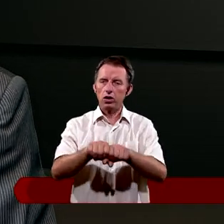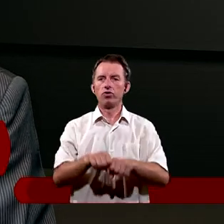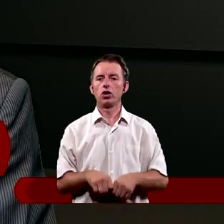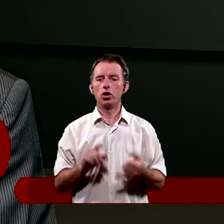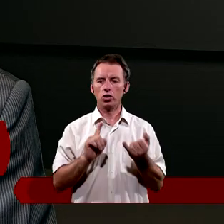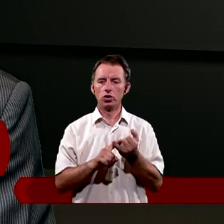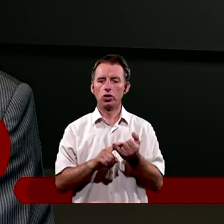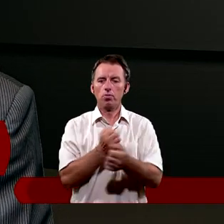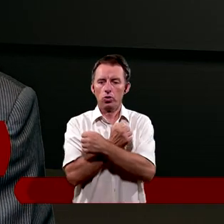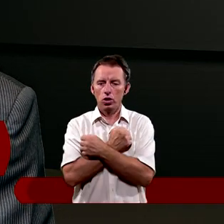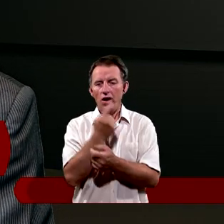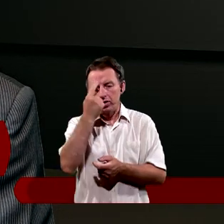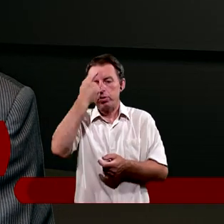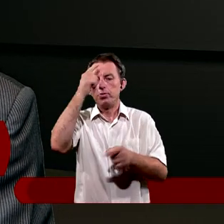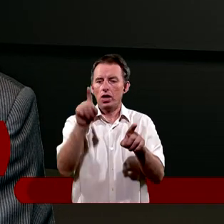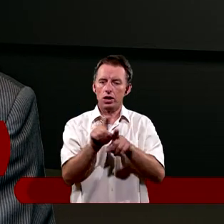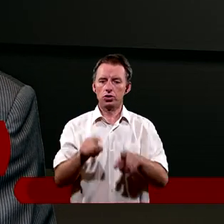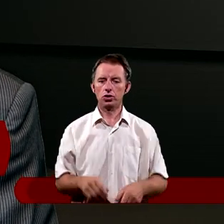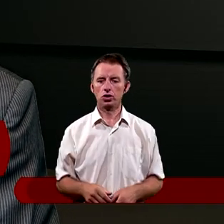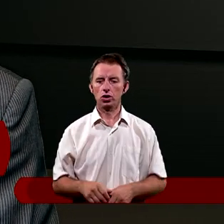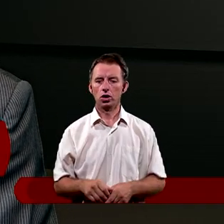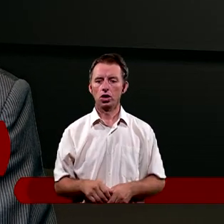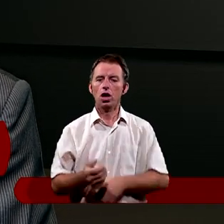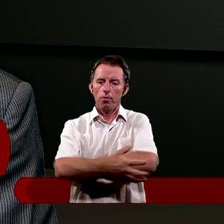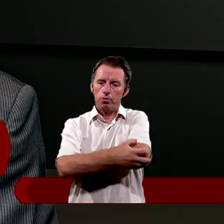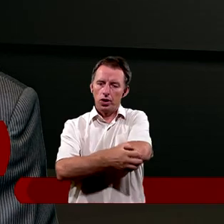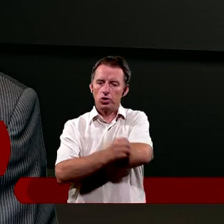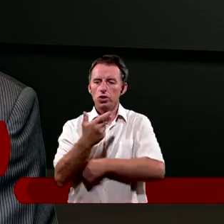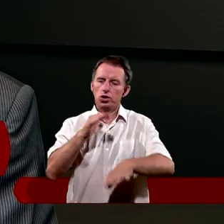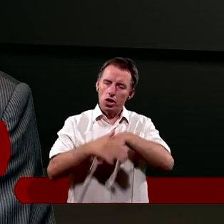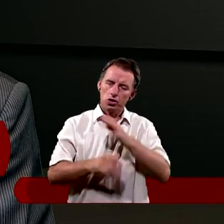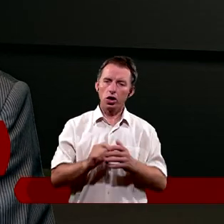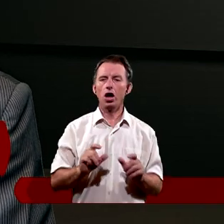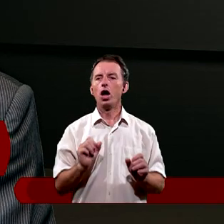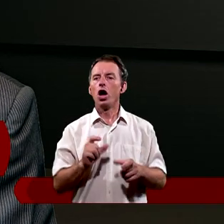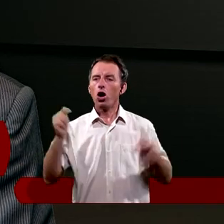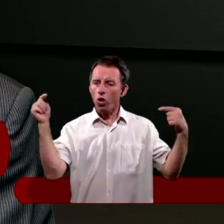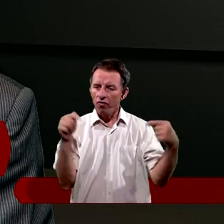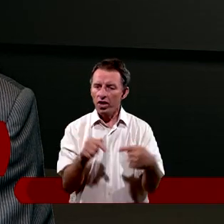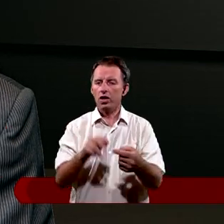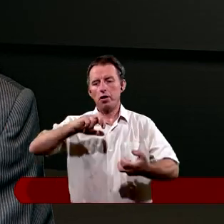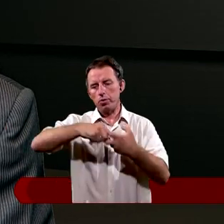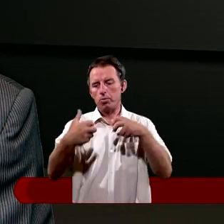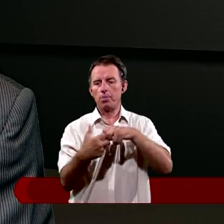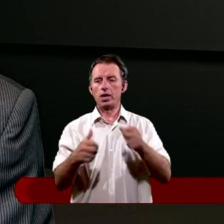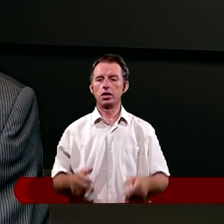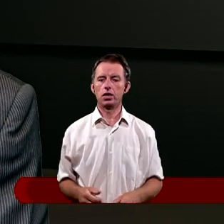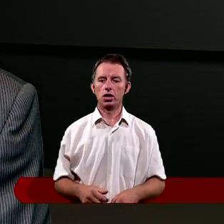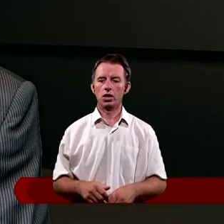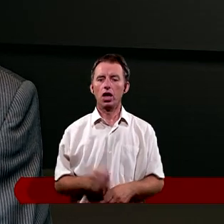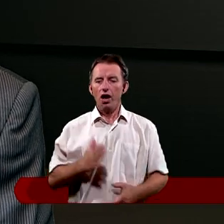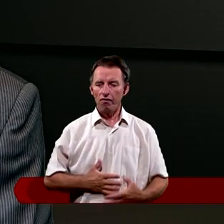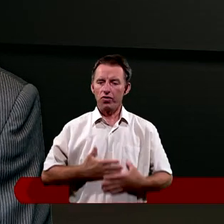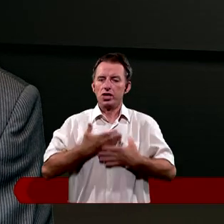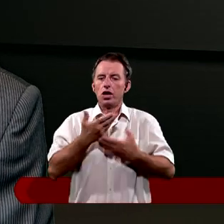sprawiedliwości, miłości, ale wspomina też o biedzie, nieszczęściu, konfliktach, problemach.